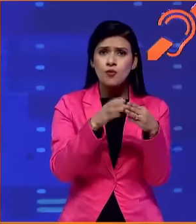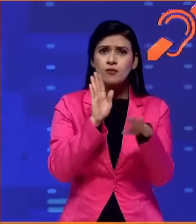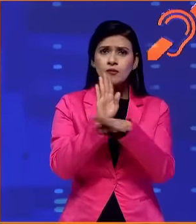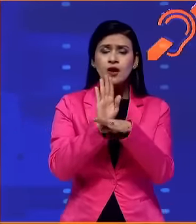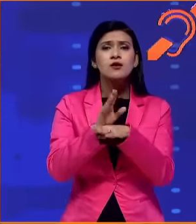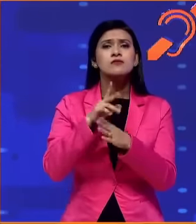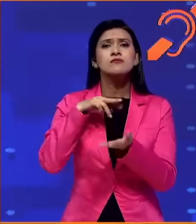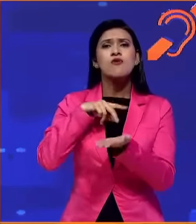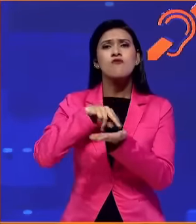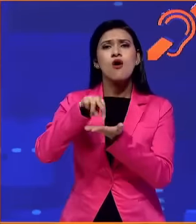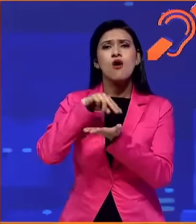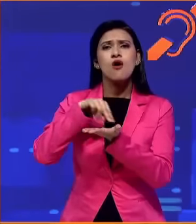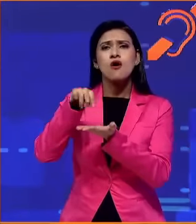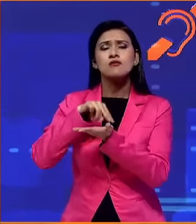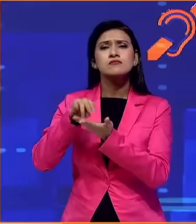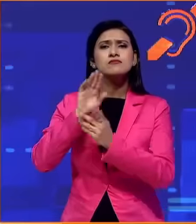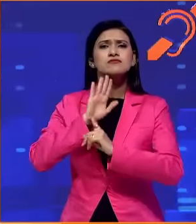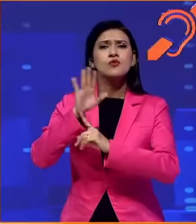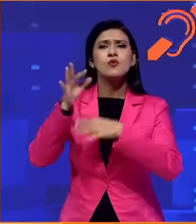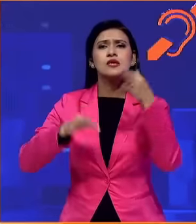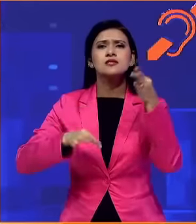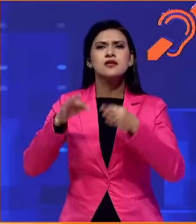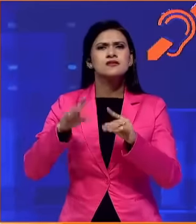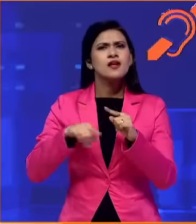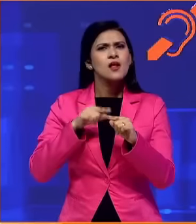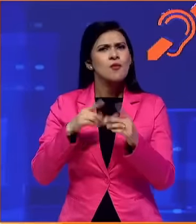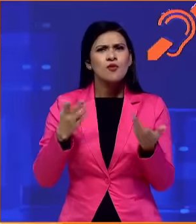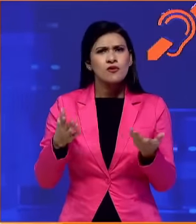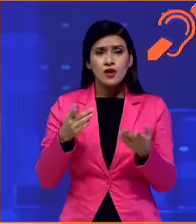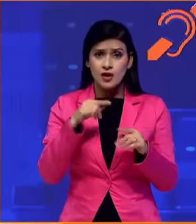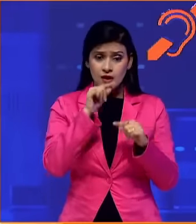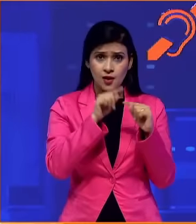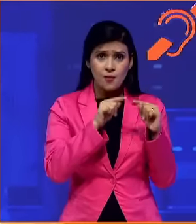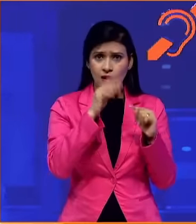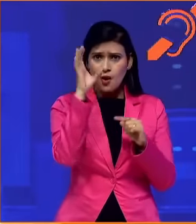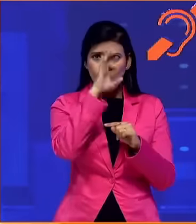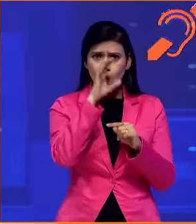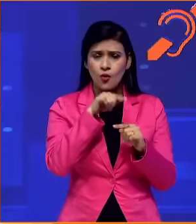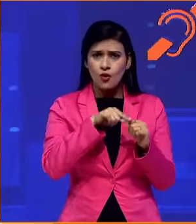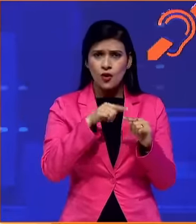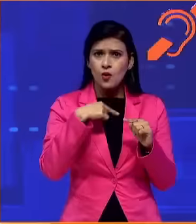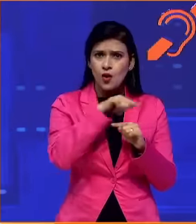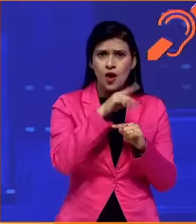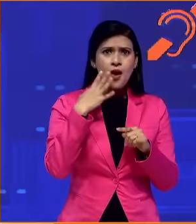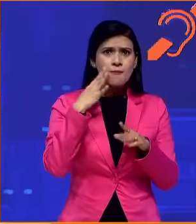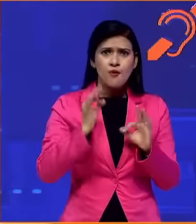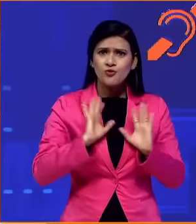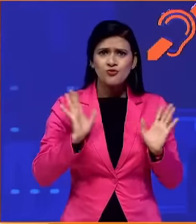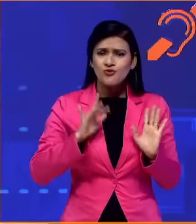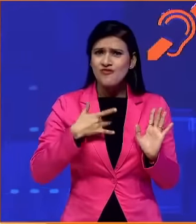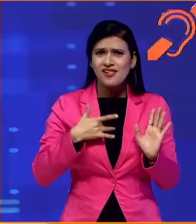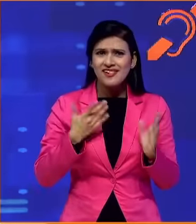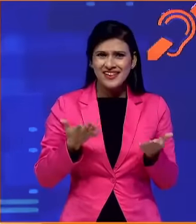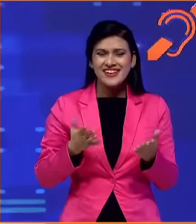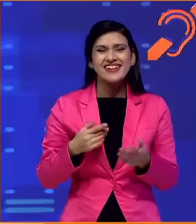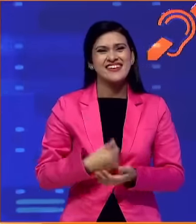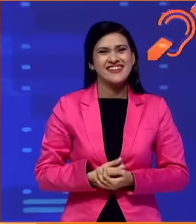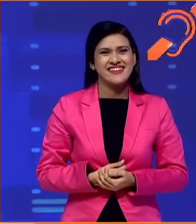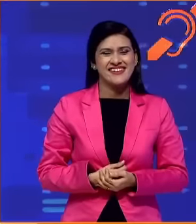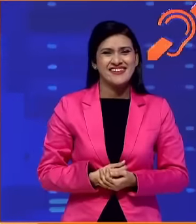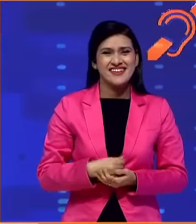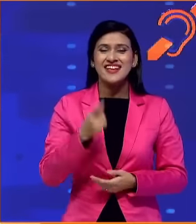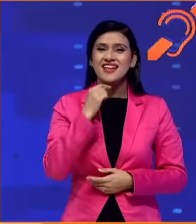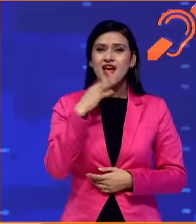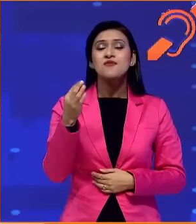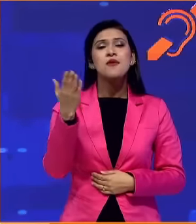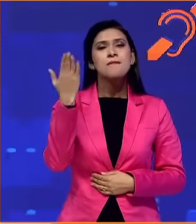न्याययात्राआयोजितकरनेमेंखर्चहोरहीहै।क्याचुनावोंकोलेकरकोईचिंतानहींहै ?देखिएरजतजी, राहुलगांधीजीनेजोपहलीयात्रा